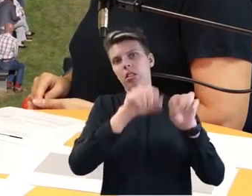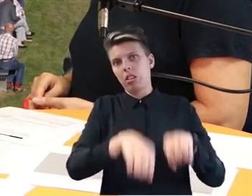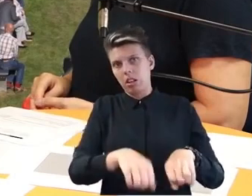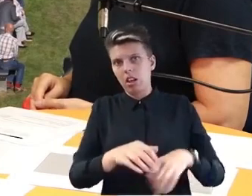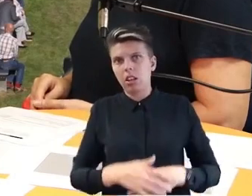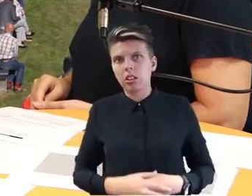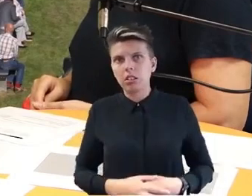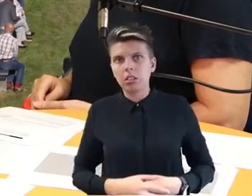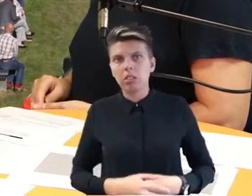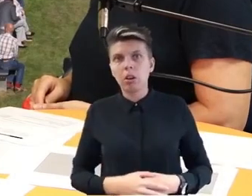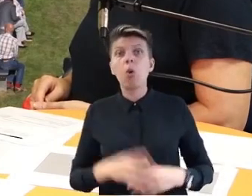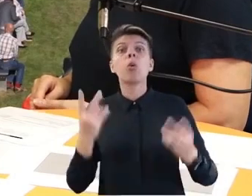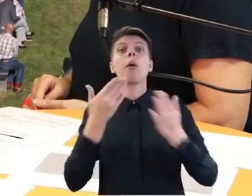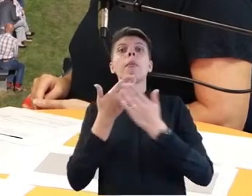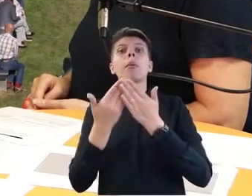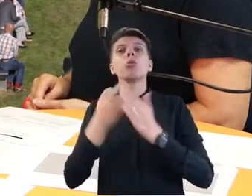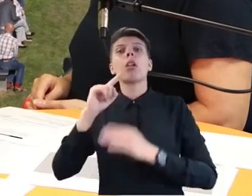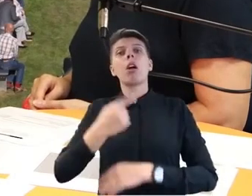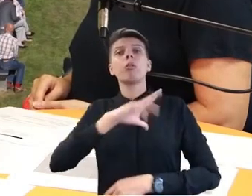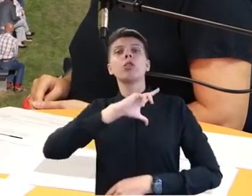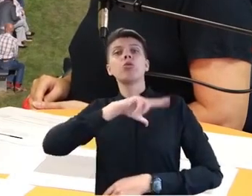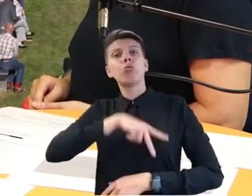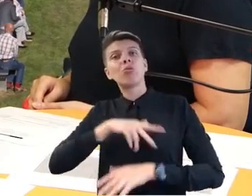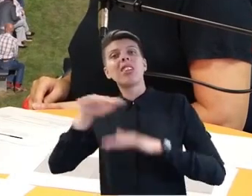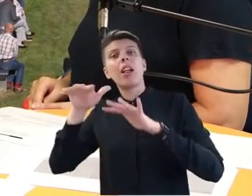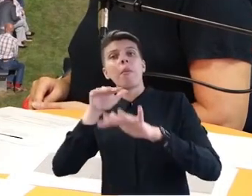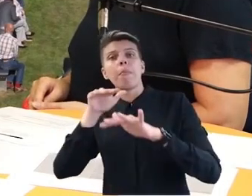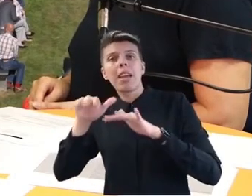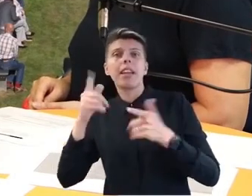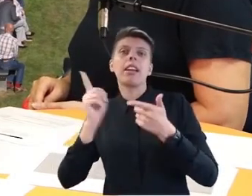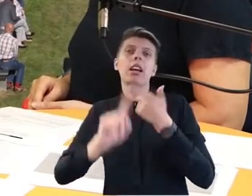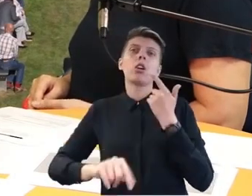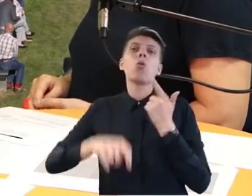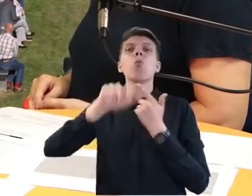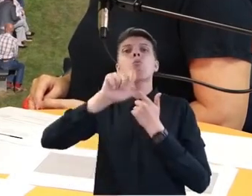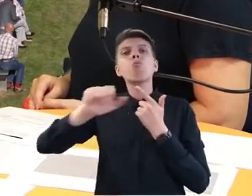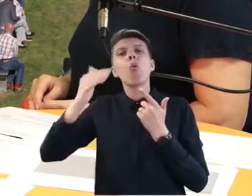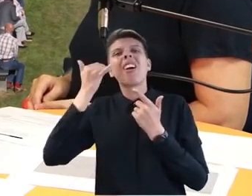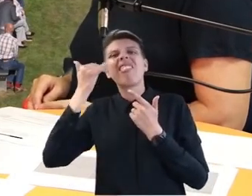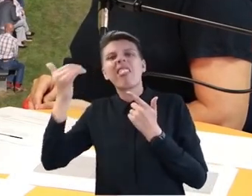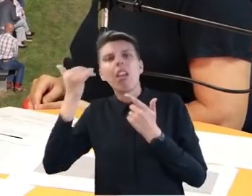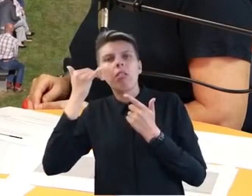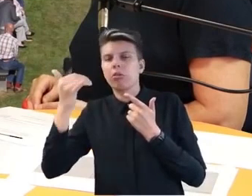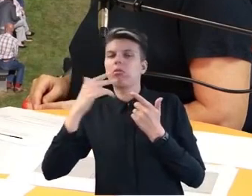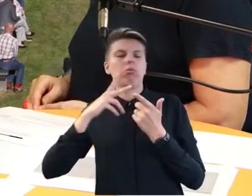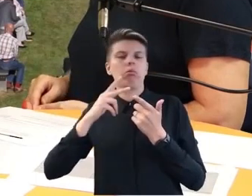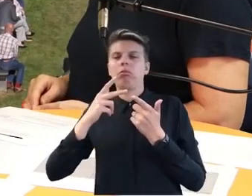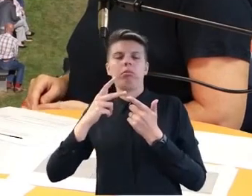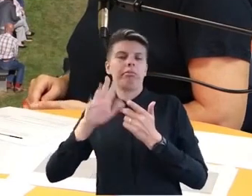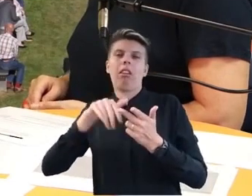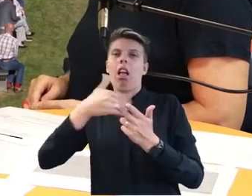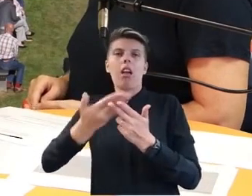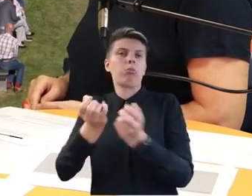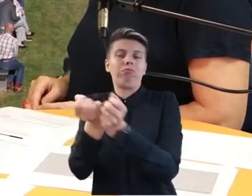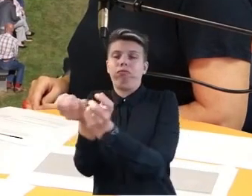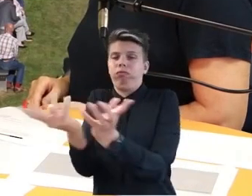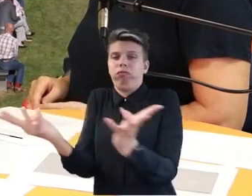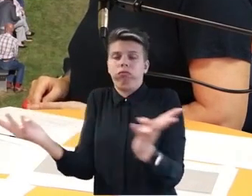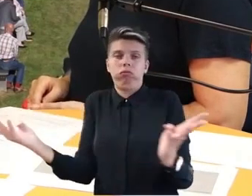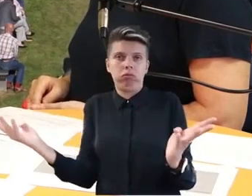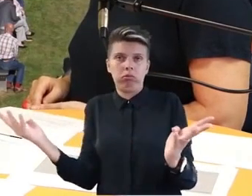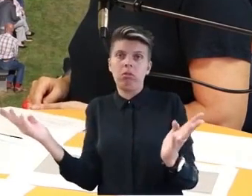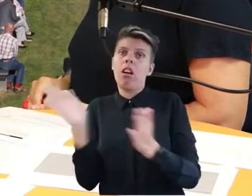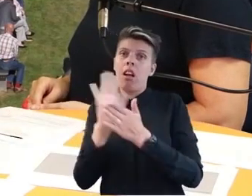zum beispiel soziale medien bürger telefone was auch immer da gibt es ja eine breite palette an angeboten ja die